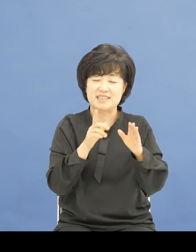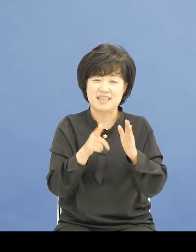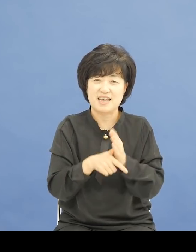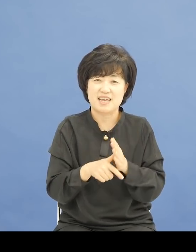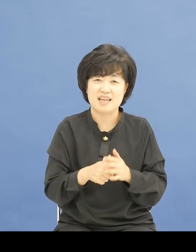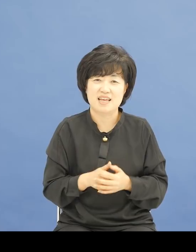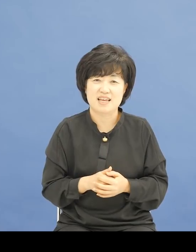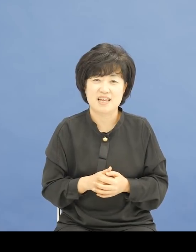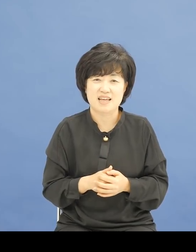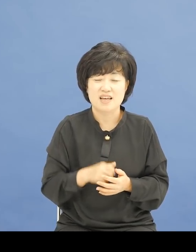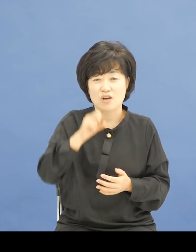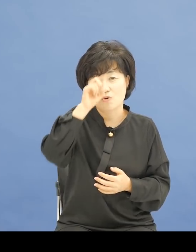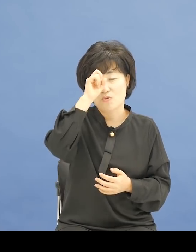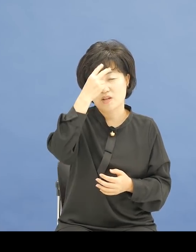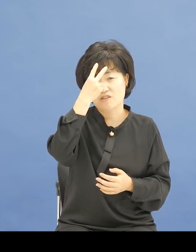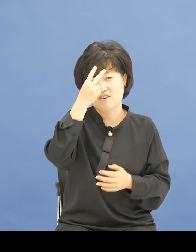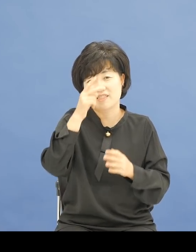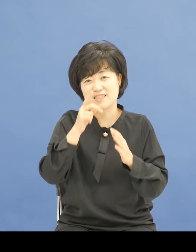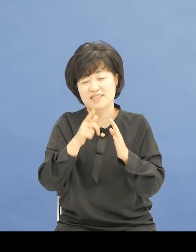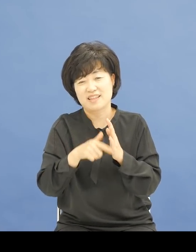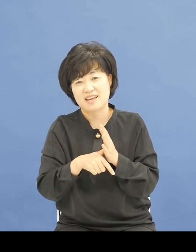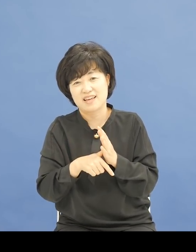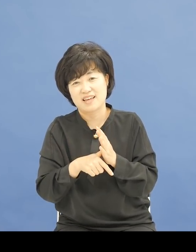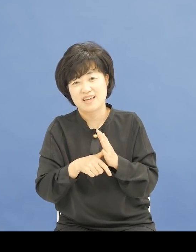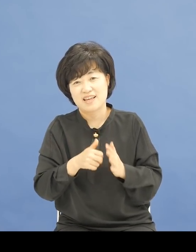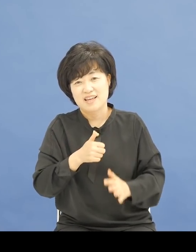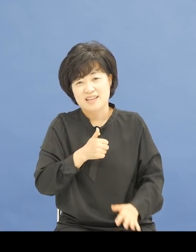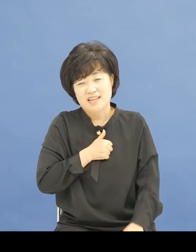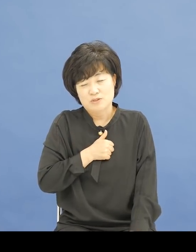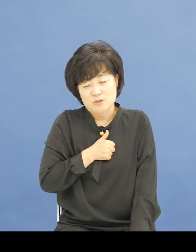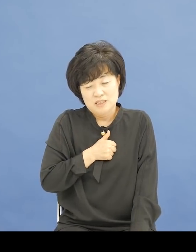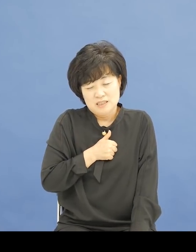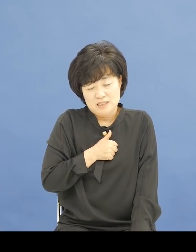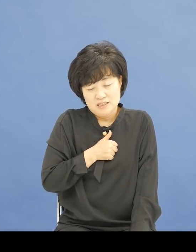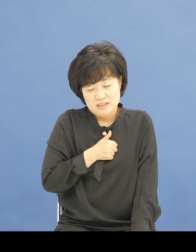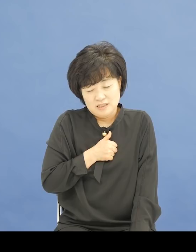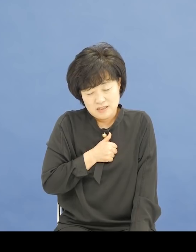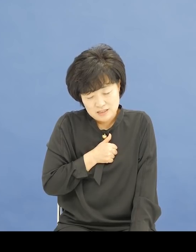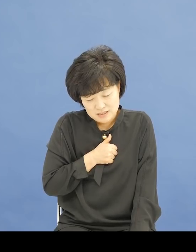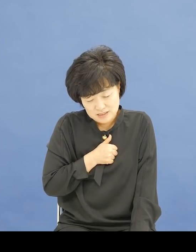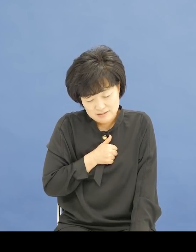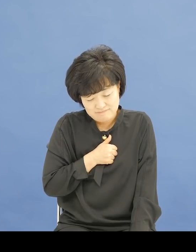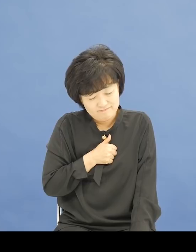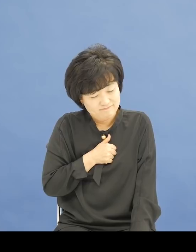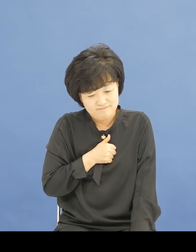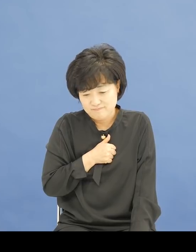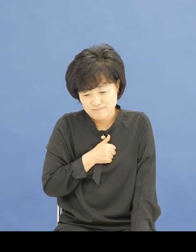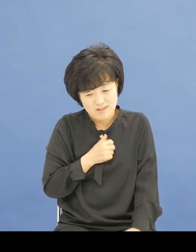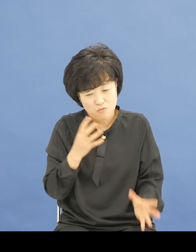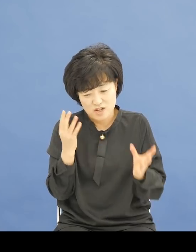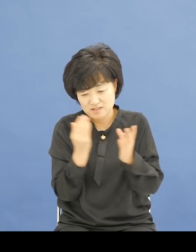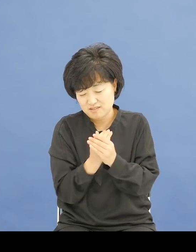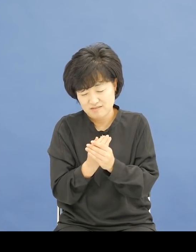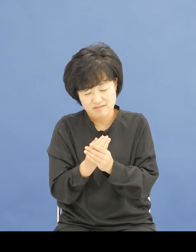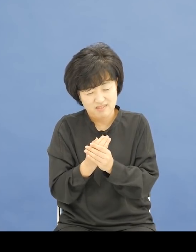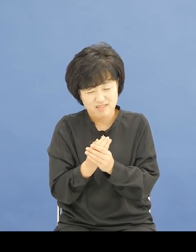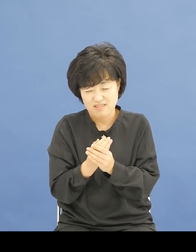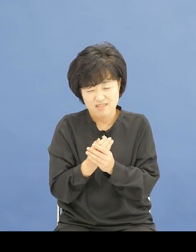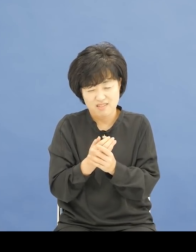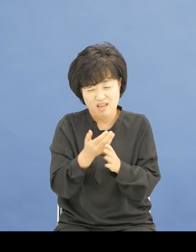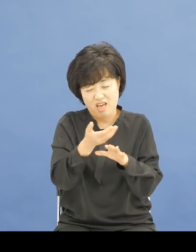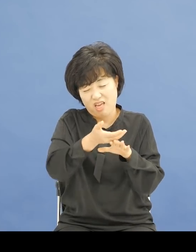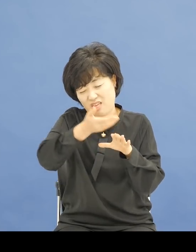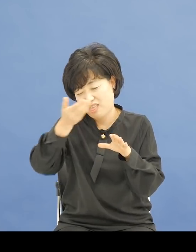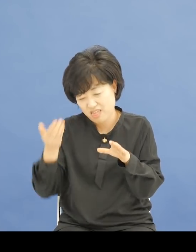기억이 나는데요. 고등학교 2학년 때 이제 자존감에 거의 완전 바닥을 치고 그런 생각까지